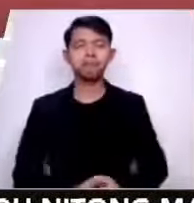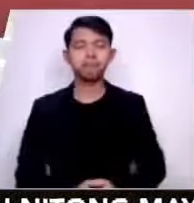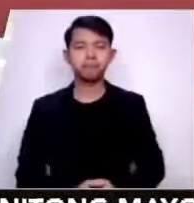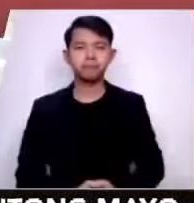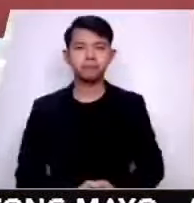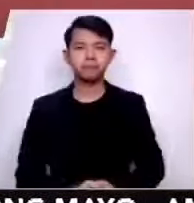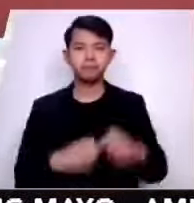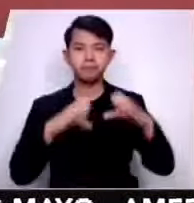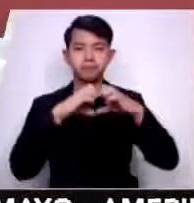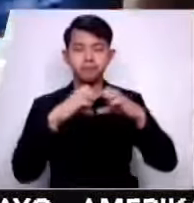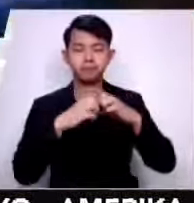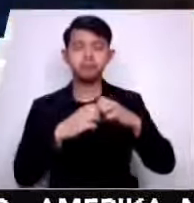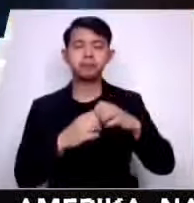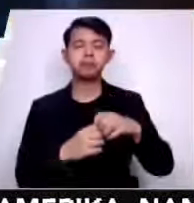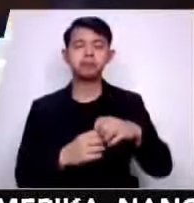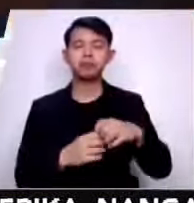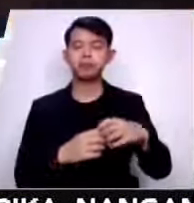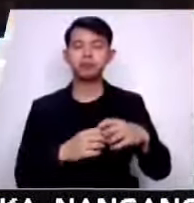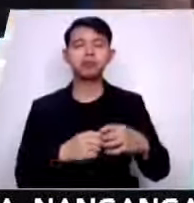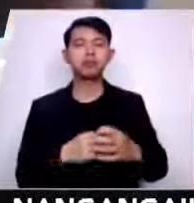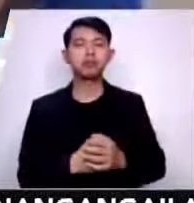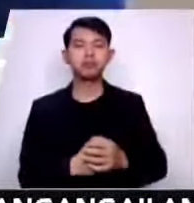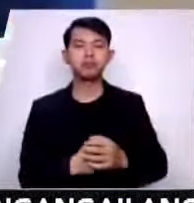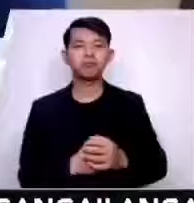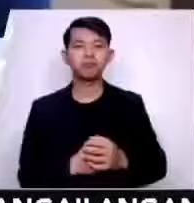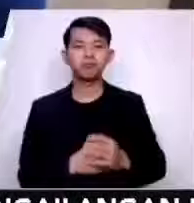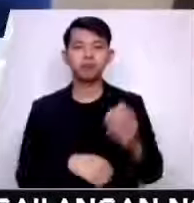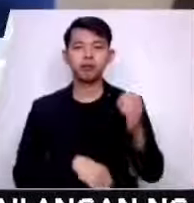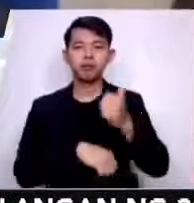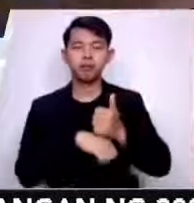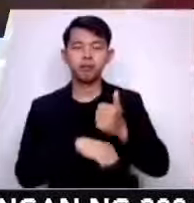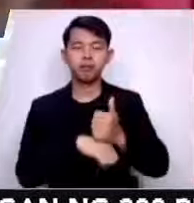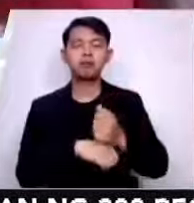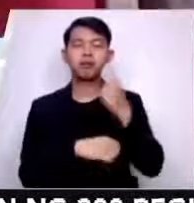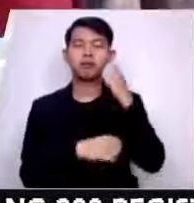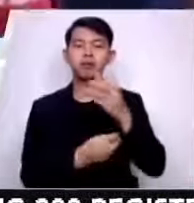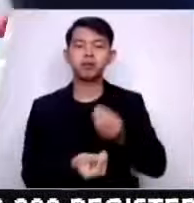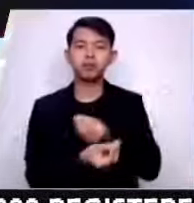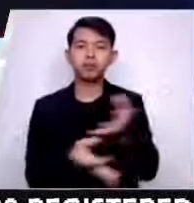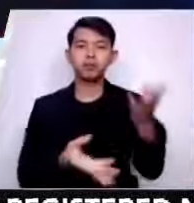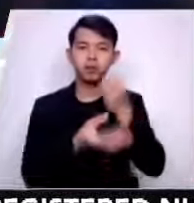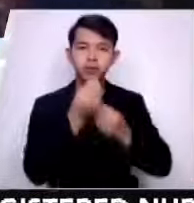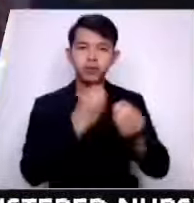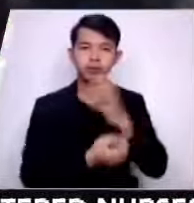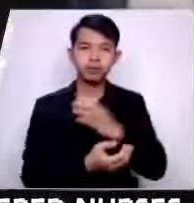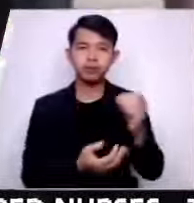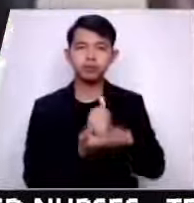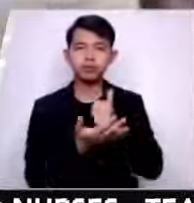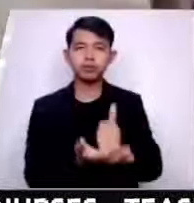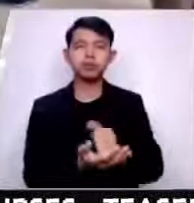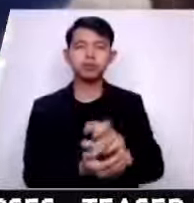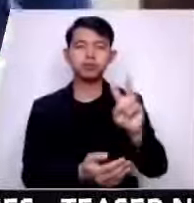Capuso Foundation para mamahagi ng pagkain at tulong sa dalawang evacuation centers.